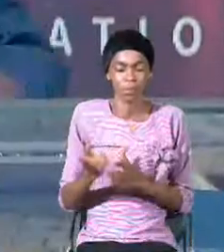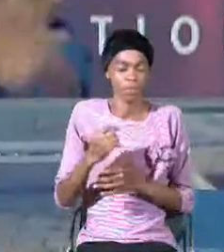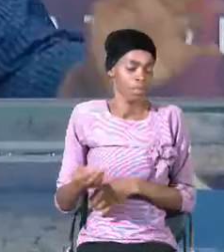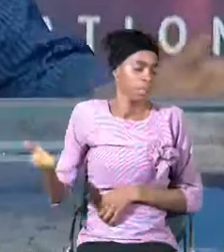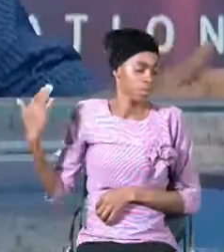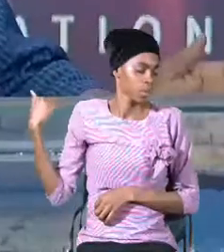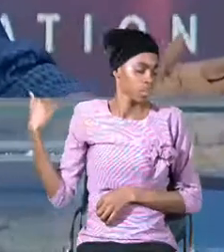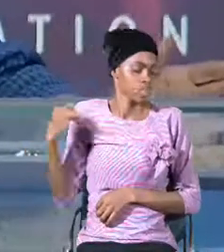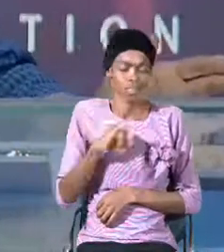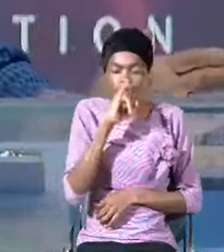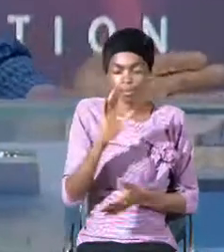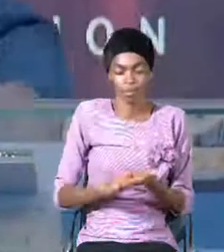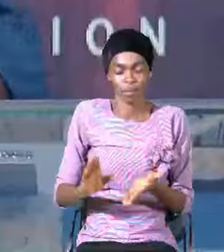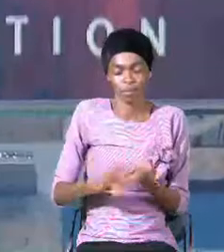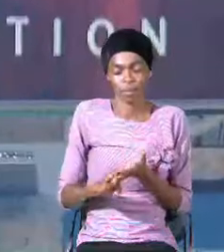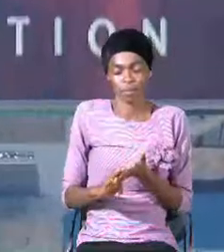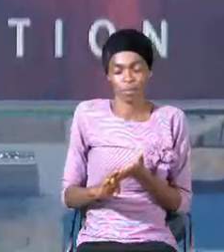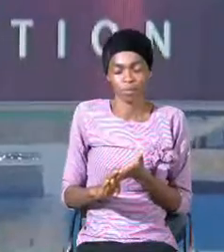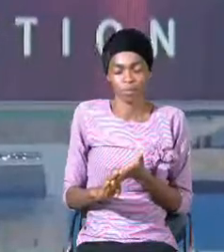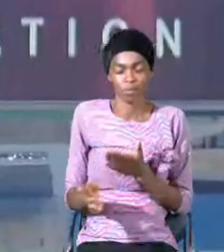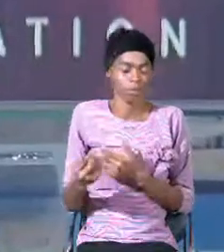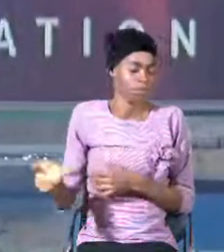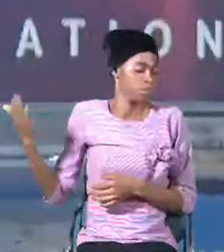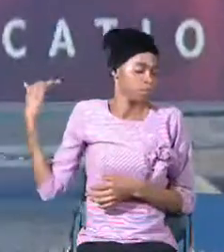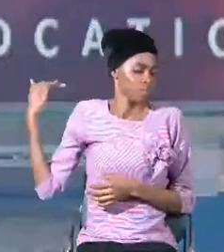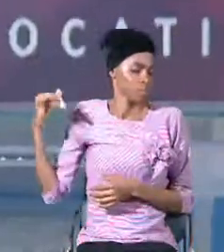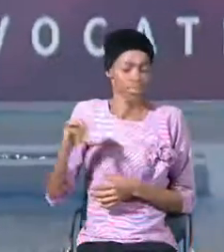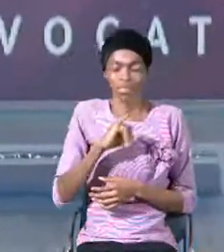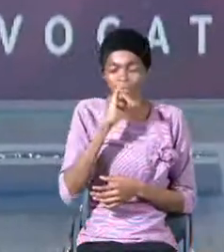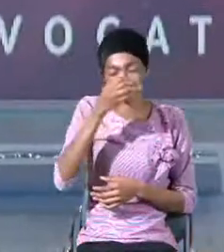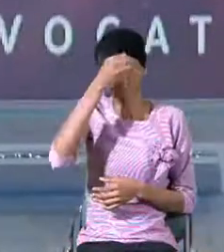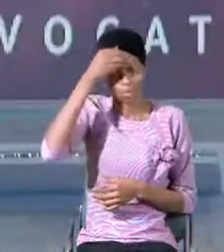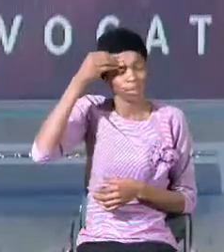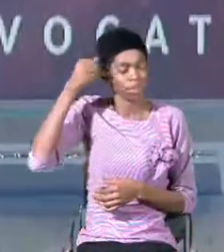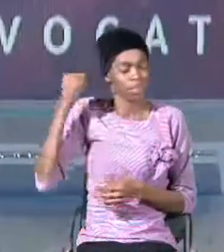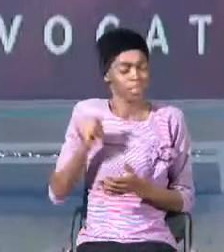Le passé est pardonné. Le passé est oublié.